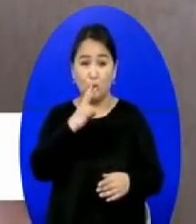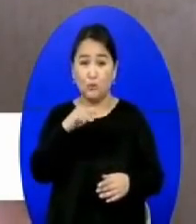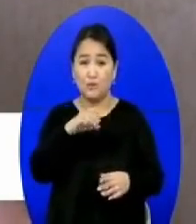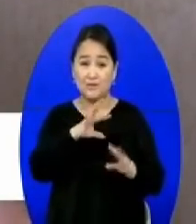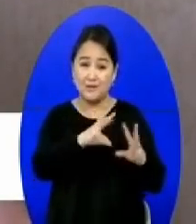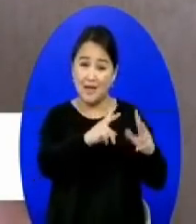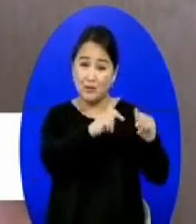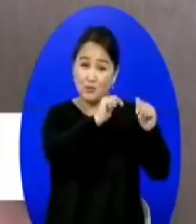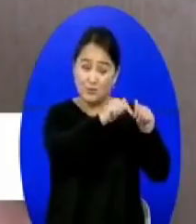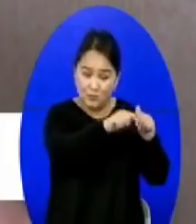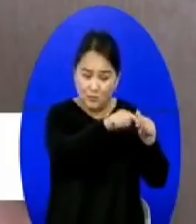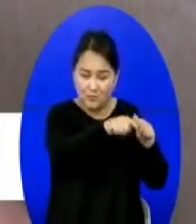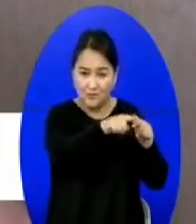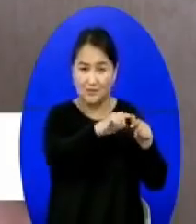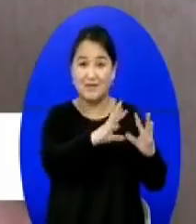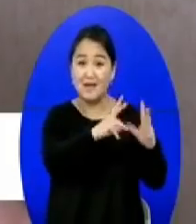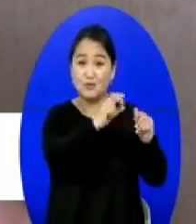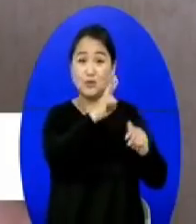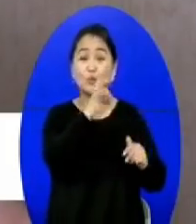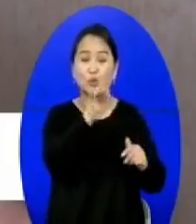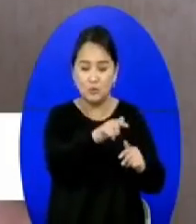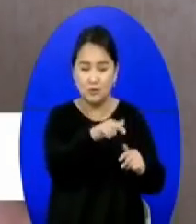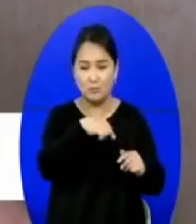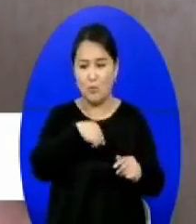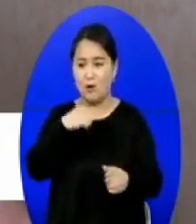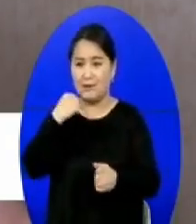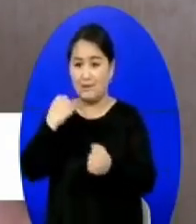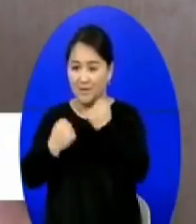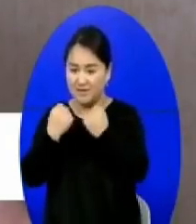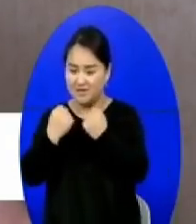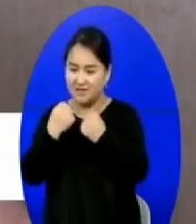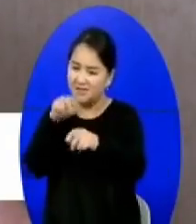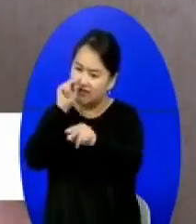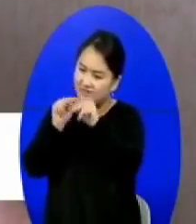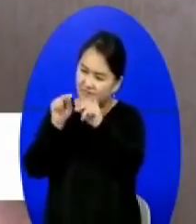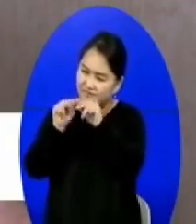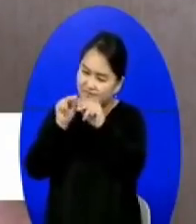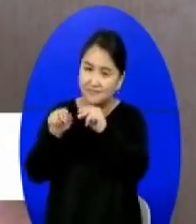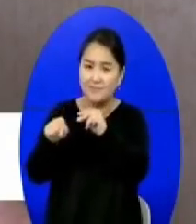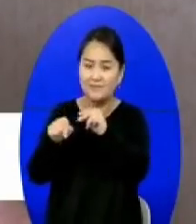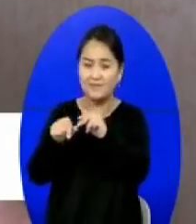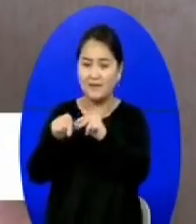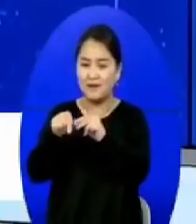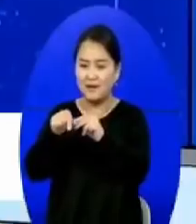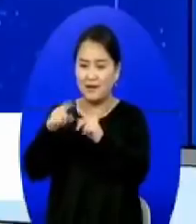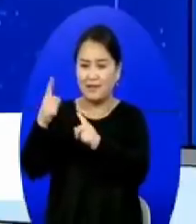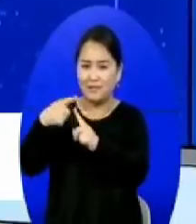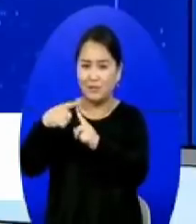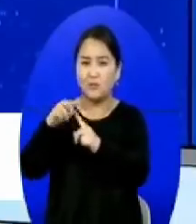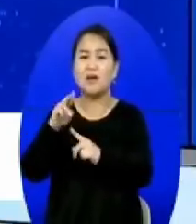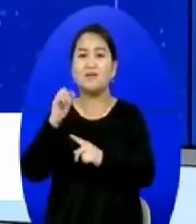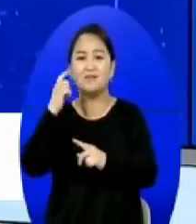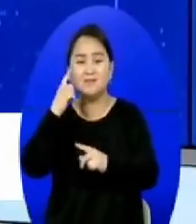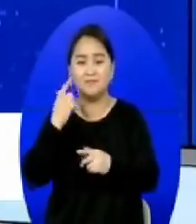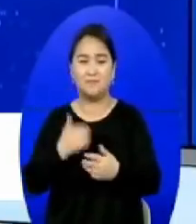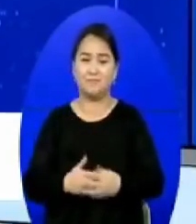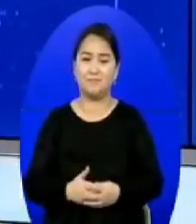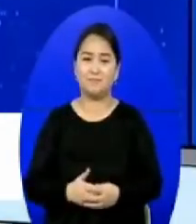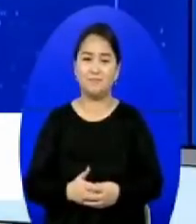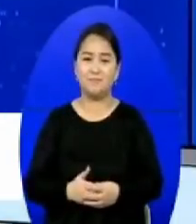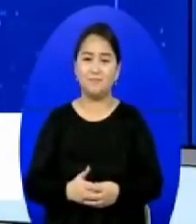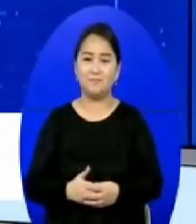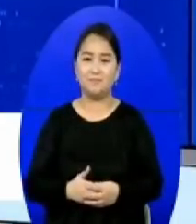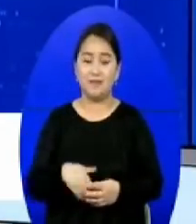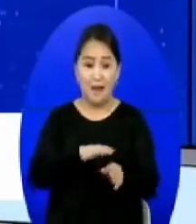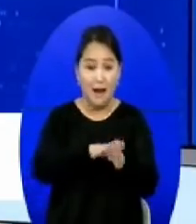хуучин машинуудын машины чанар дээр ямар бид нар одоо шаардлага тавихаа хэрэгжил. Тэгэхээр яг албаны